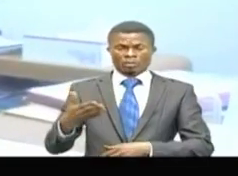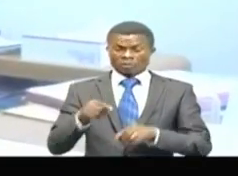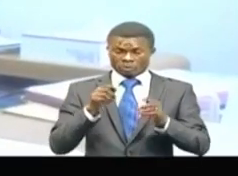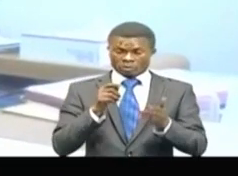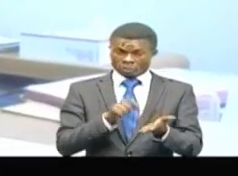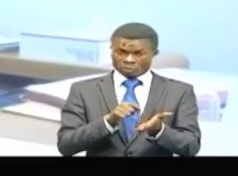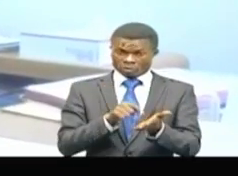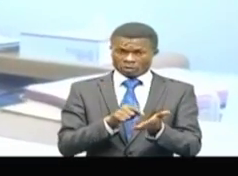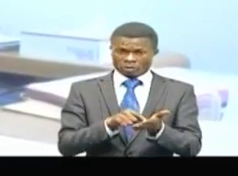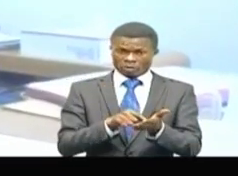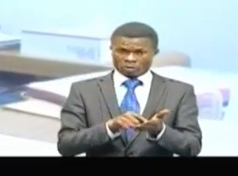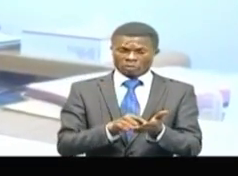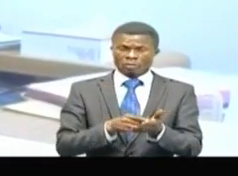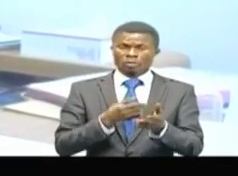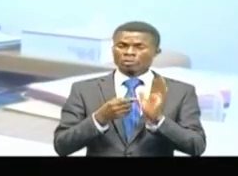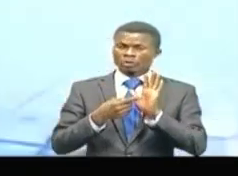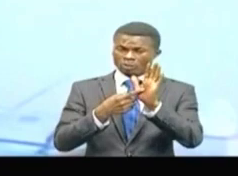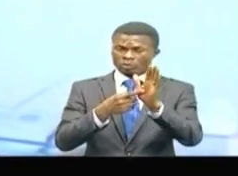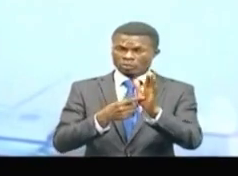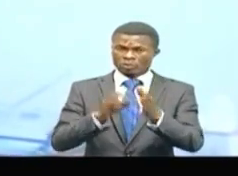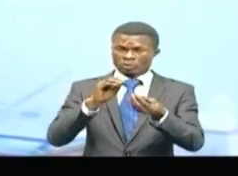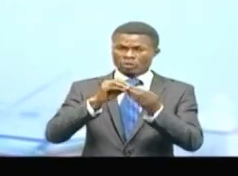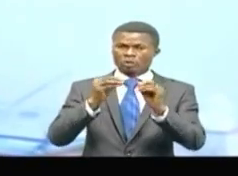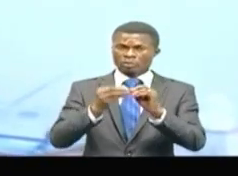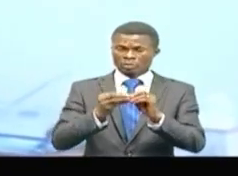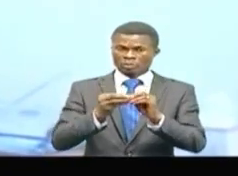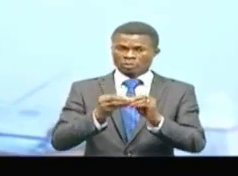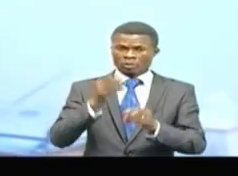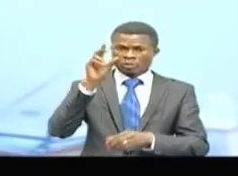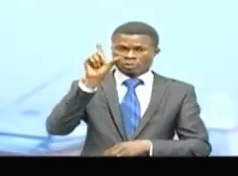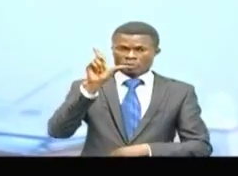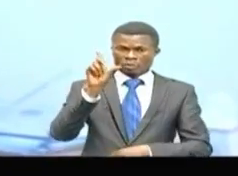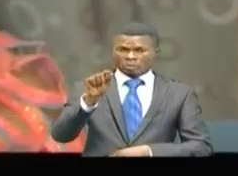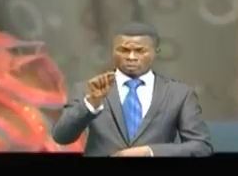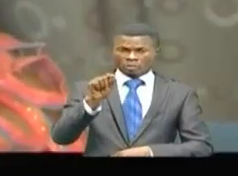dernière s'est traduite par des taux de